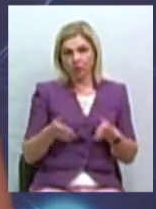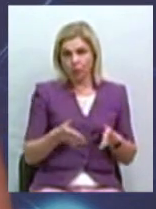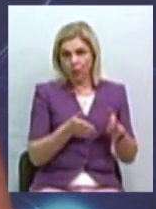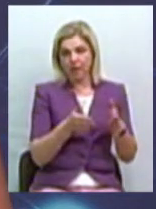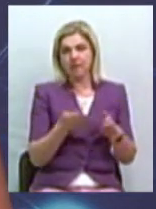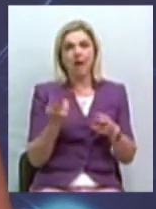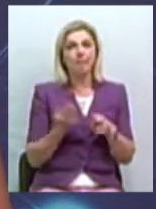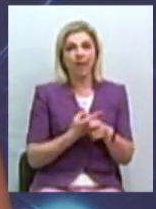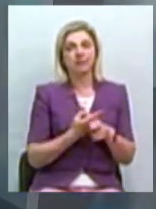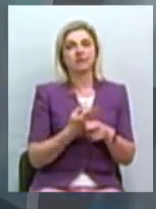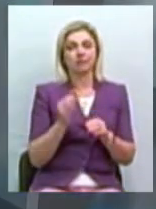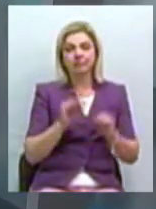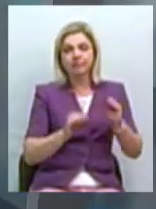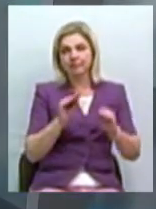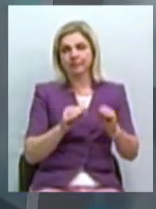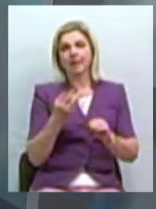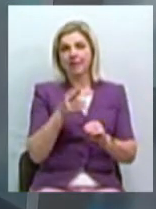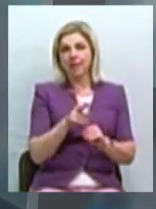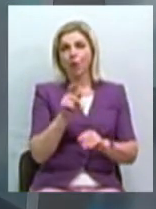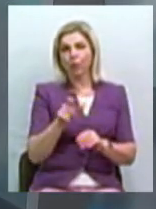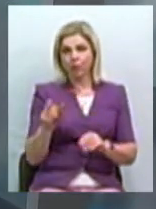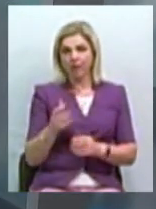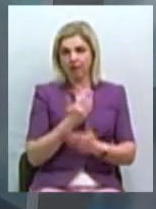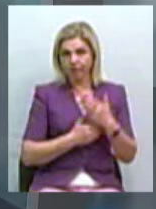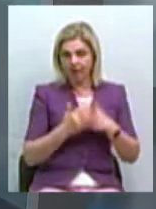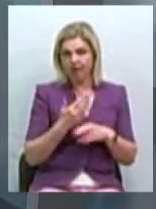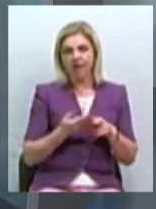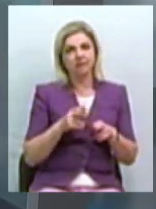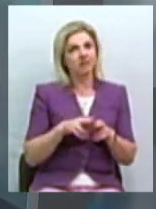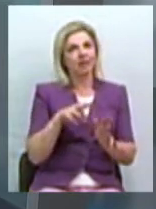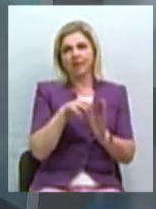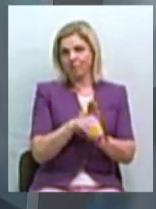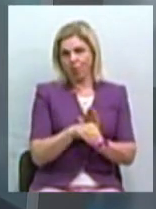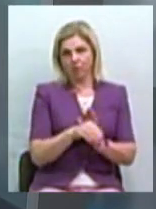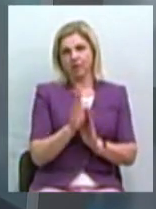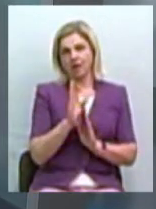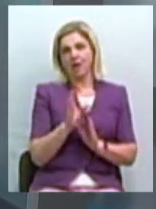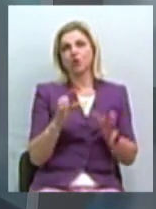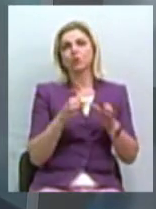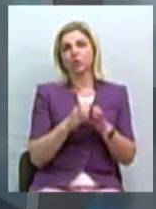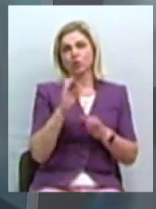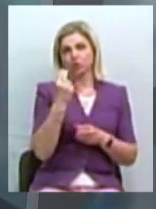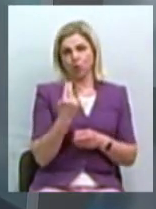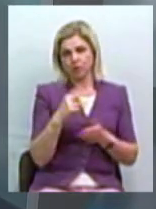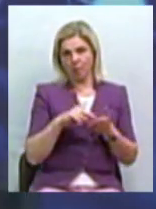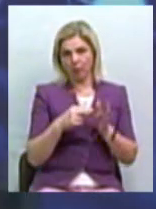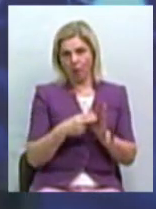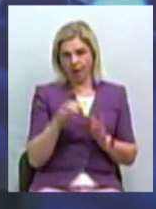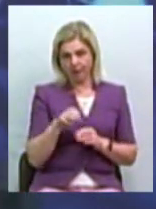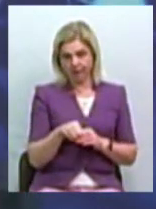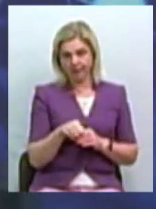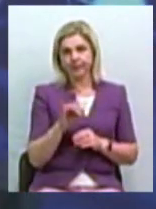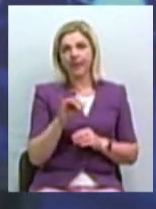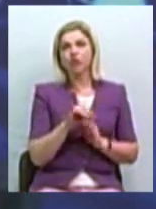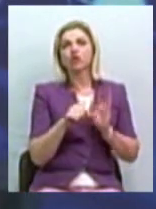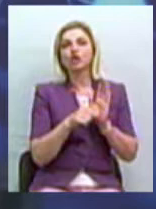засобами для осіб можливими з особливими потребами, то це не відносилось до категорії соціальних проєктів. І 6